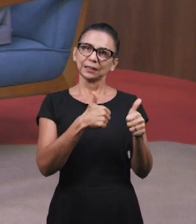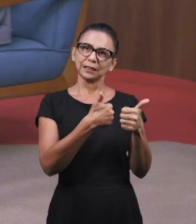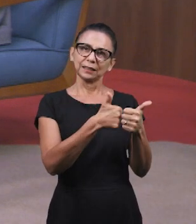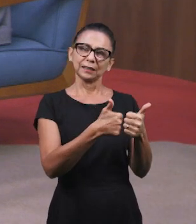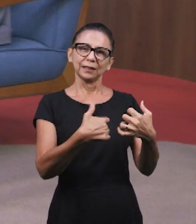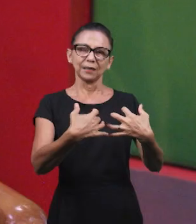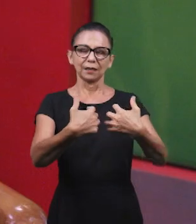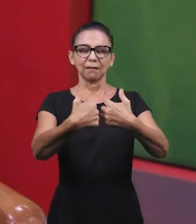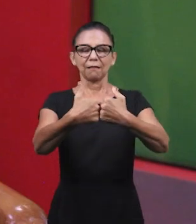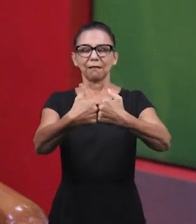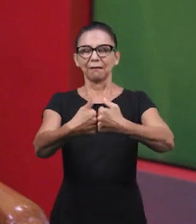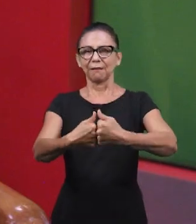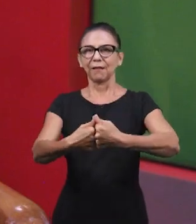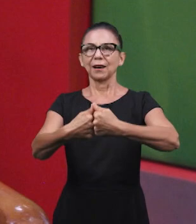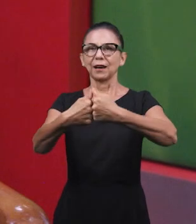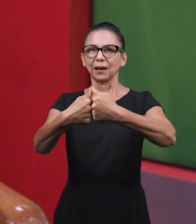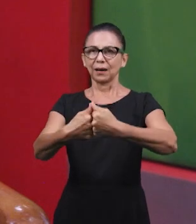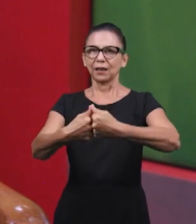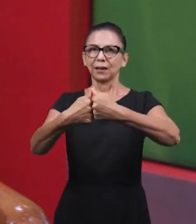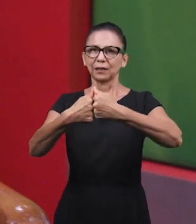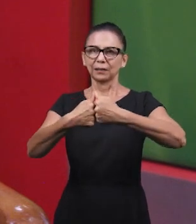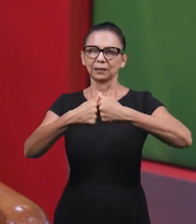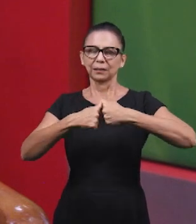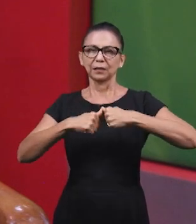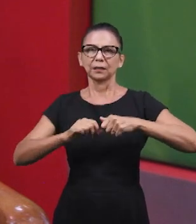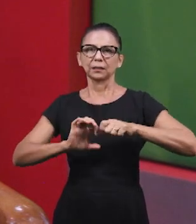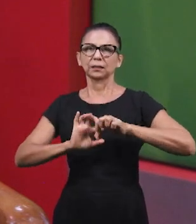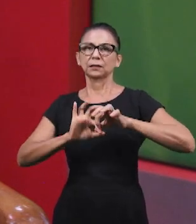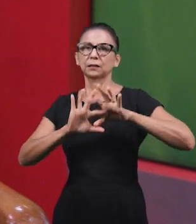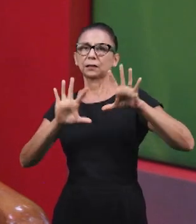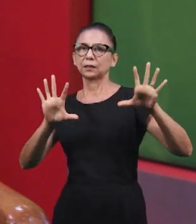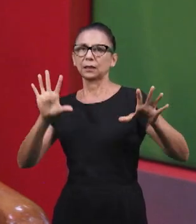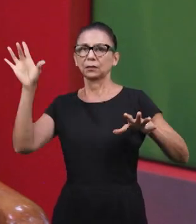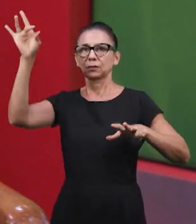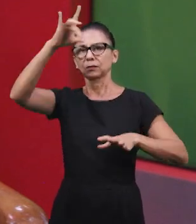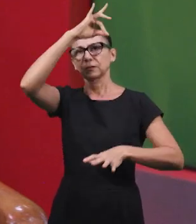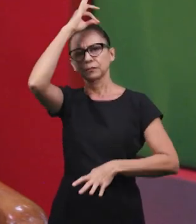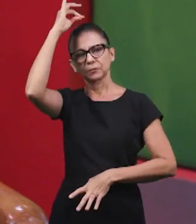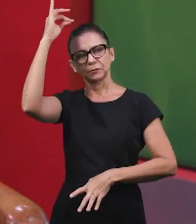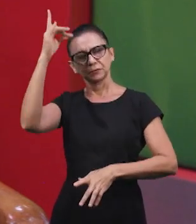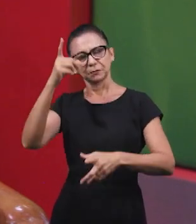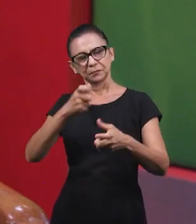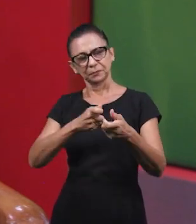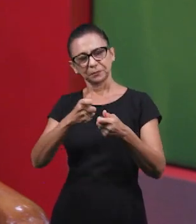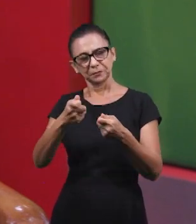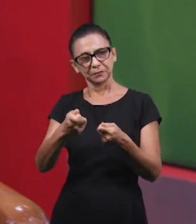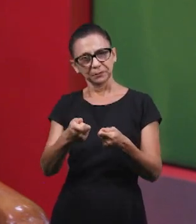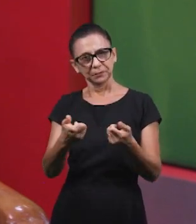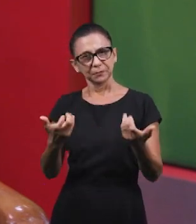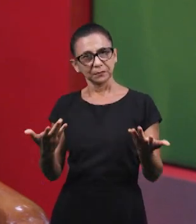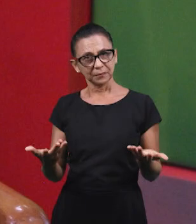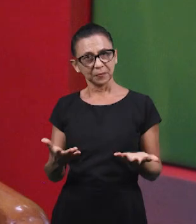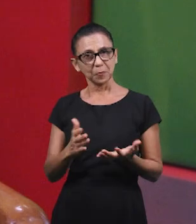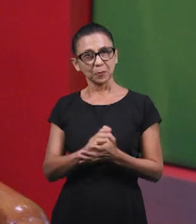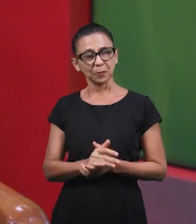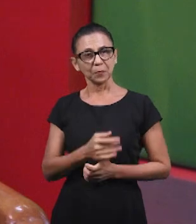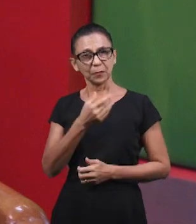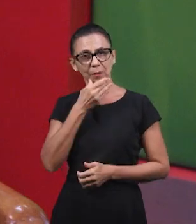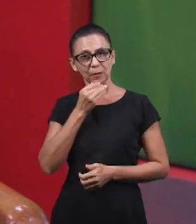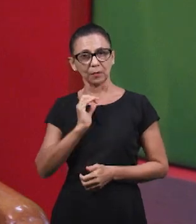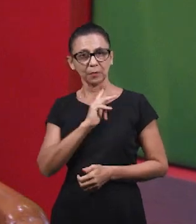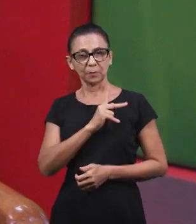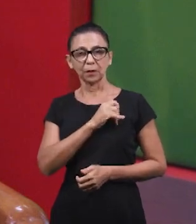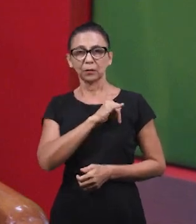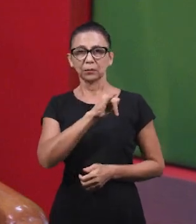dit, ce n'est plus moi qui vis, mais Christ vit en moi. Ça, c'est l'arche devant. Donc, juste